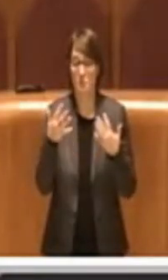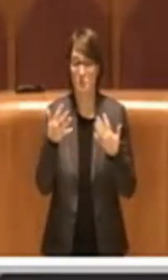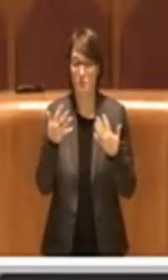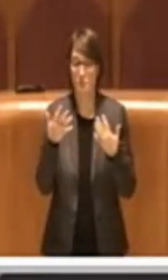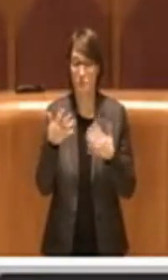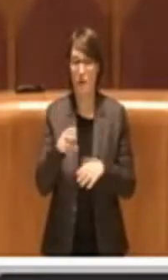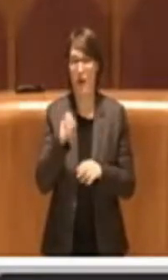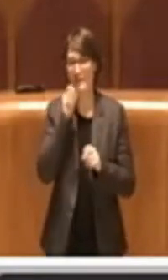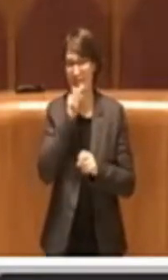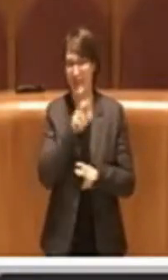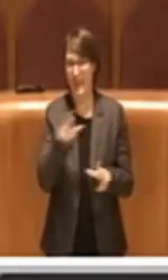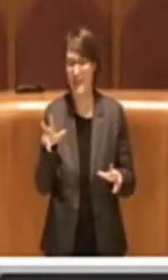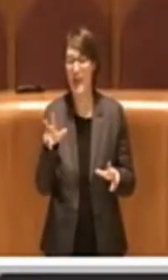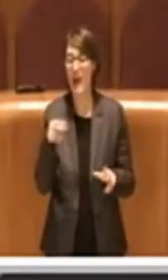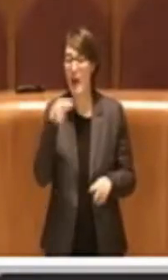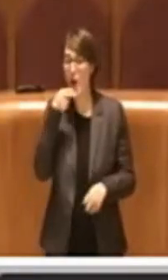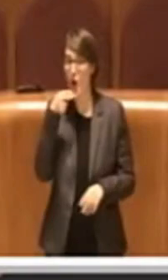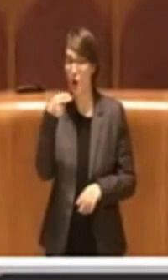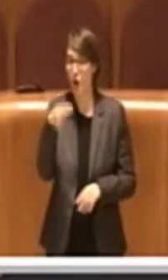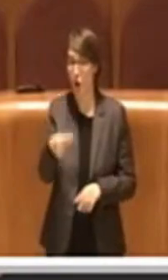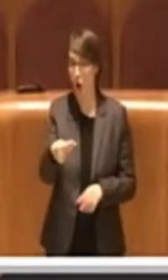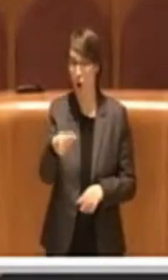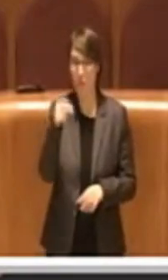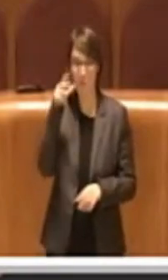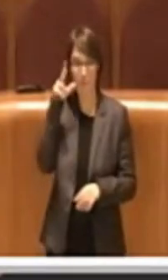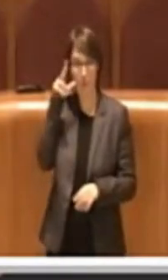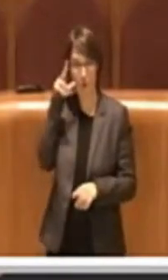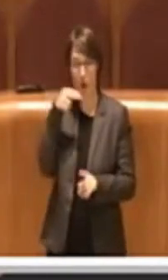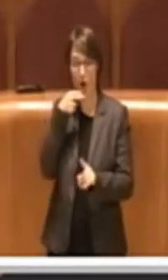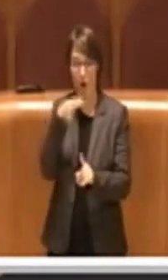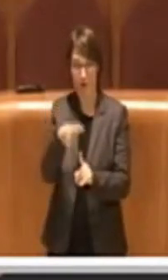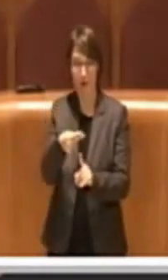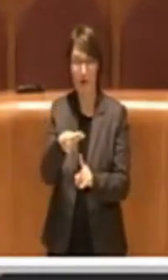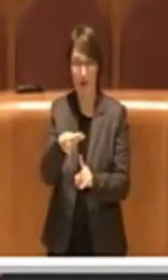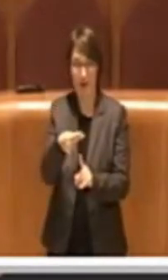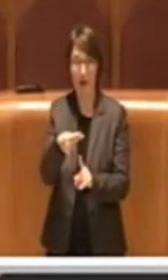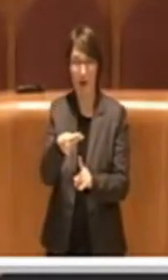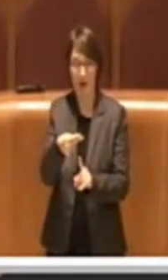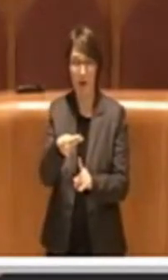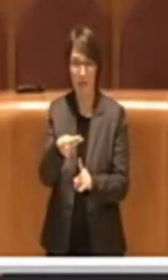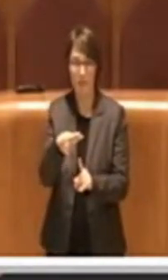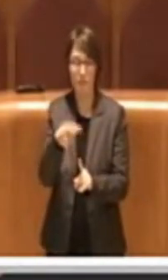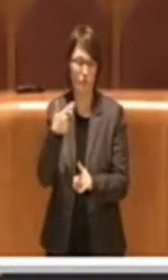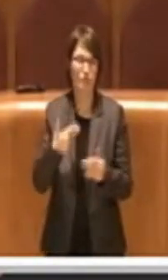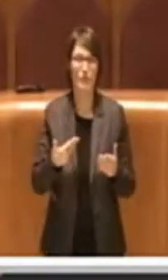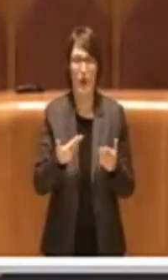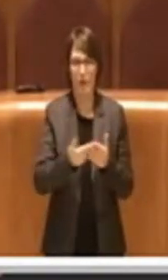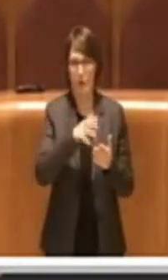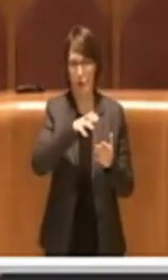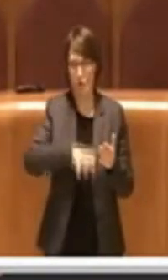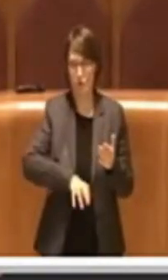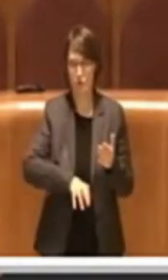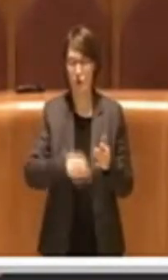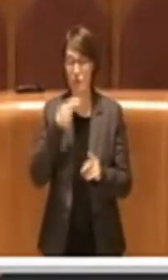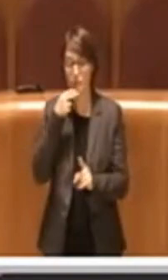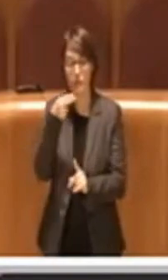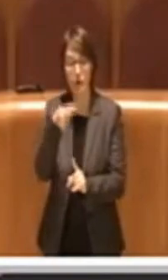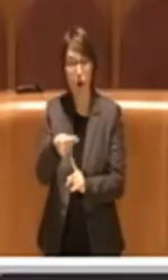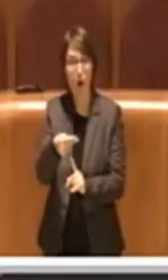del nome della donna gestante sul luogo di sepoltura, come detto nella mozione, è